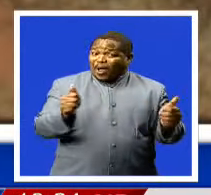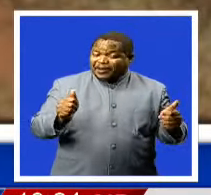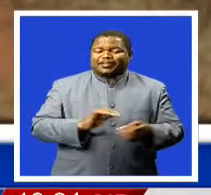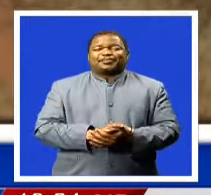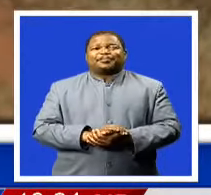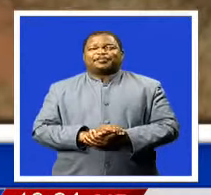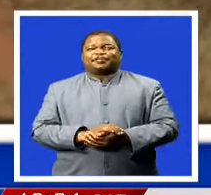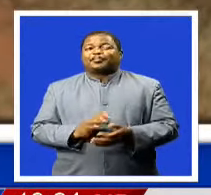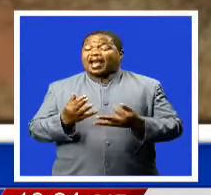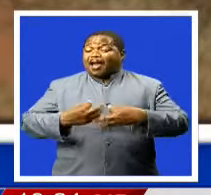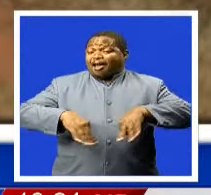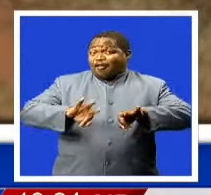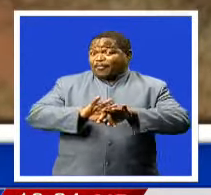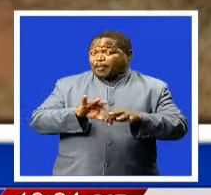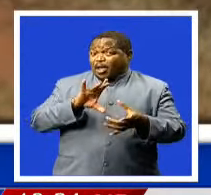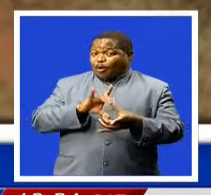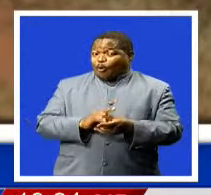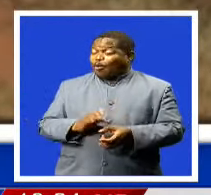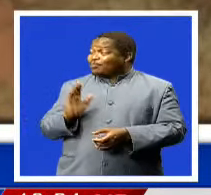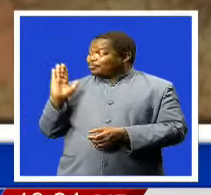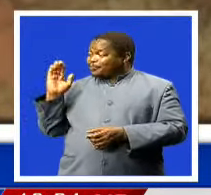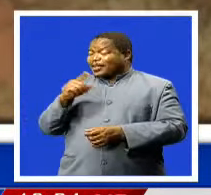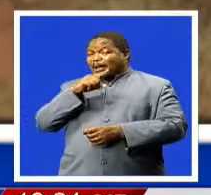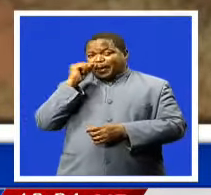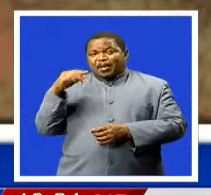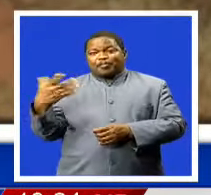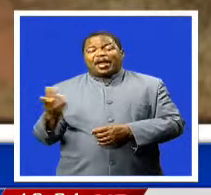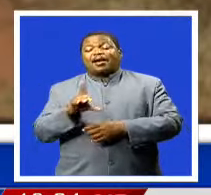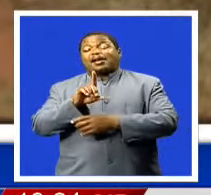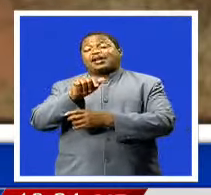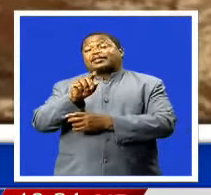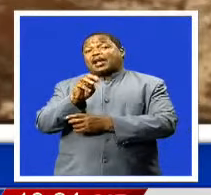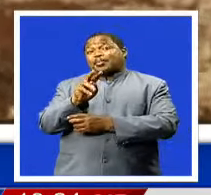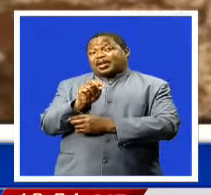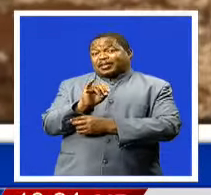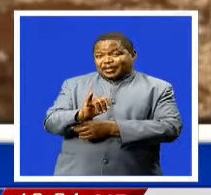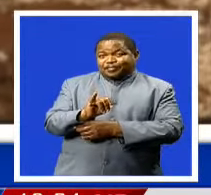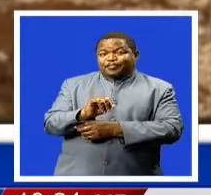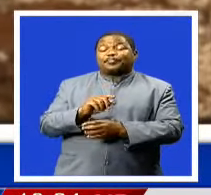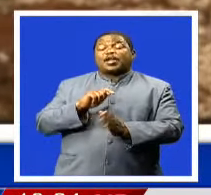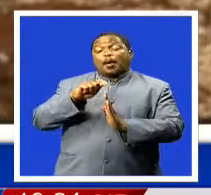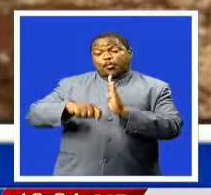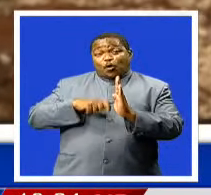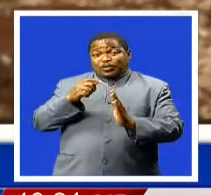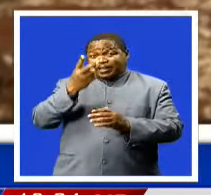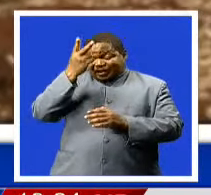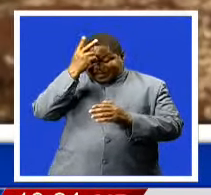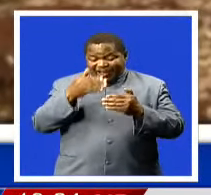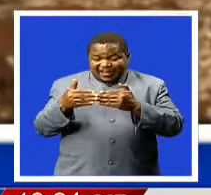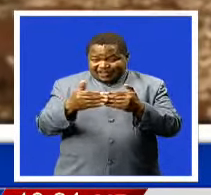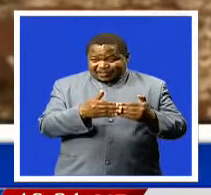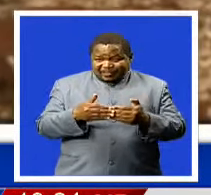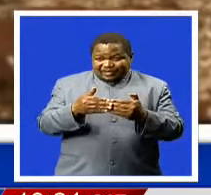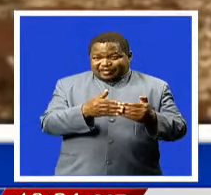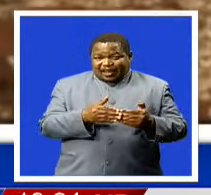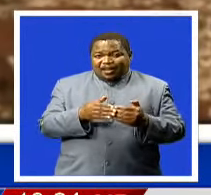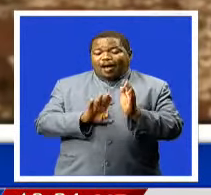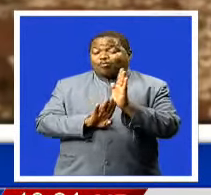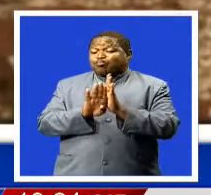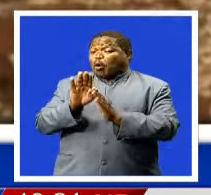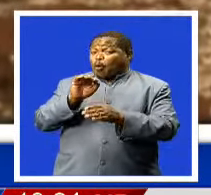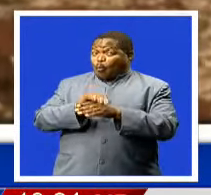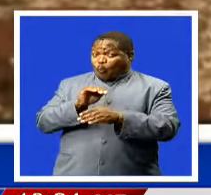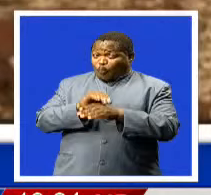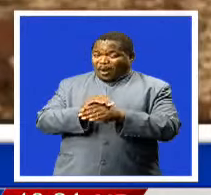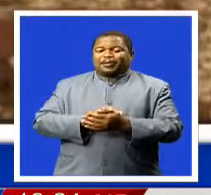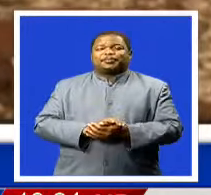yingxenye yelihlelo lelichuba inhlangano yabaphalali Red Cross yokufuya timbuti. I project lesinayo la sasitwa dinini tethu